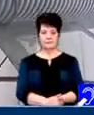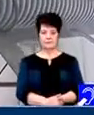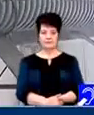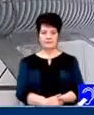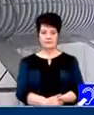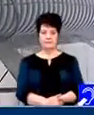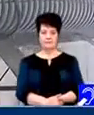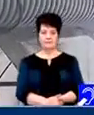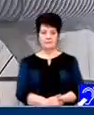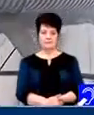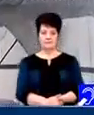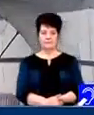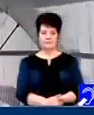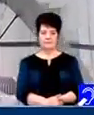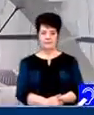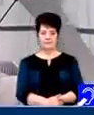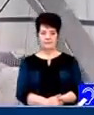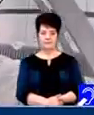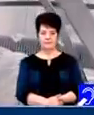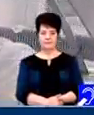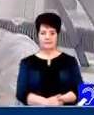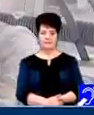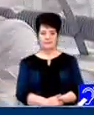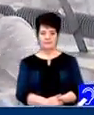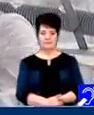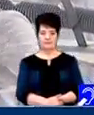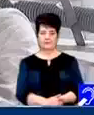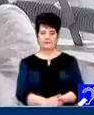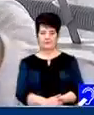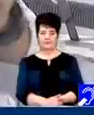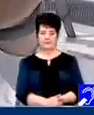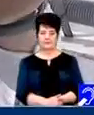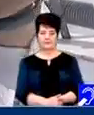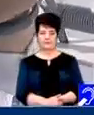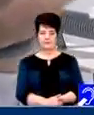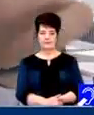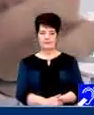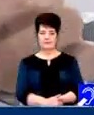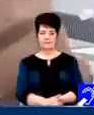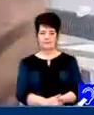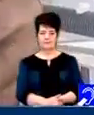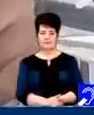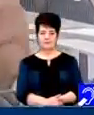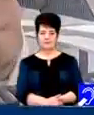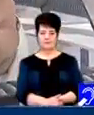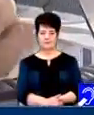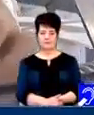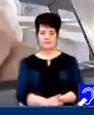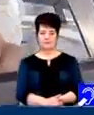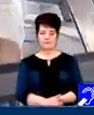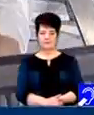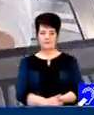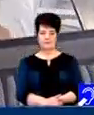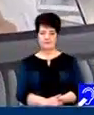forato, come potete vedere, e dentro ciascun foro noi andiamo ad avere un conetto con inizialmente